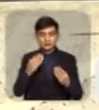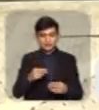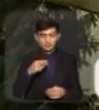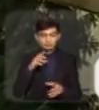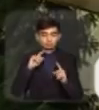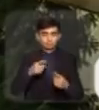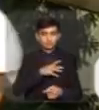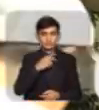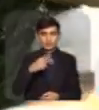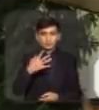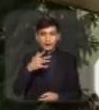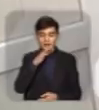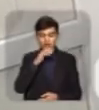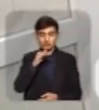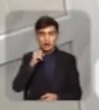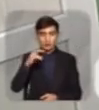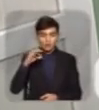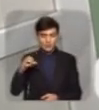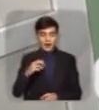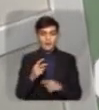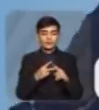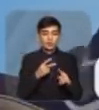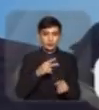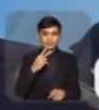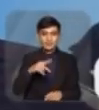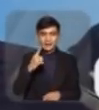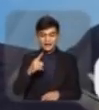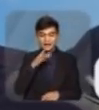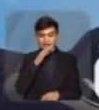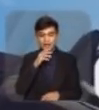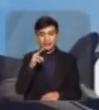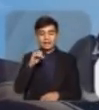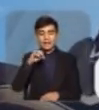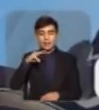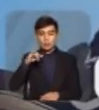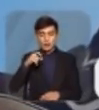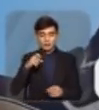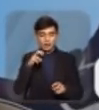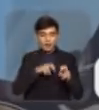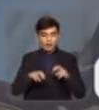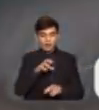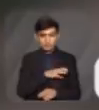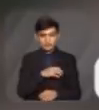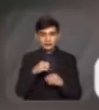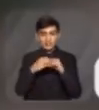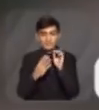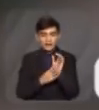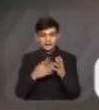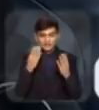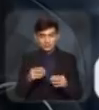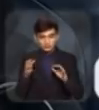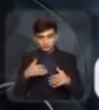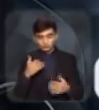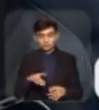25-летнего Жандоса Аликеева. Второго подозреваемого, 21-летнего Динмухамеда, разыскали только через 19 дней.